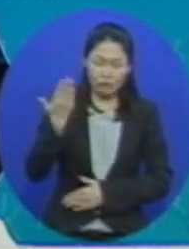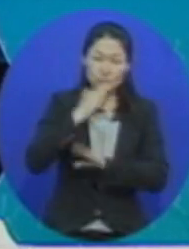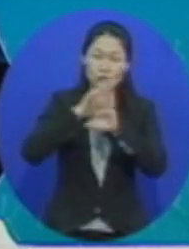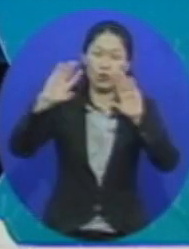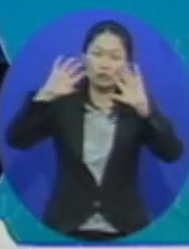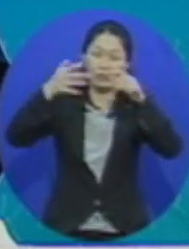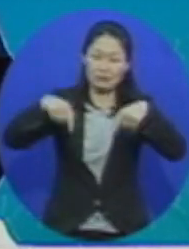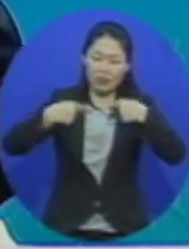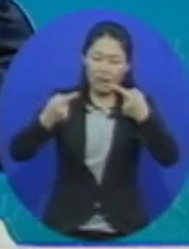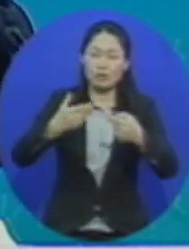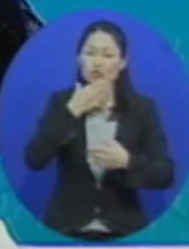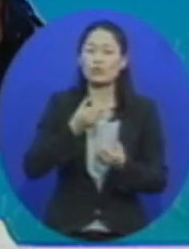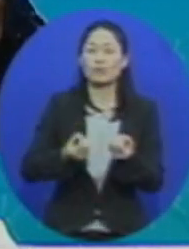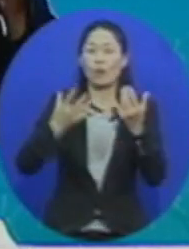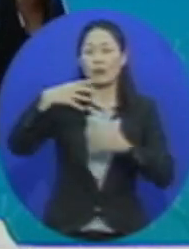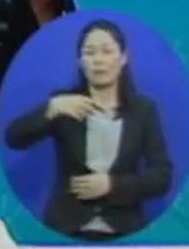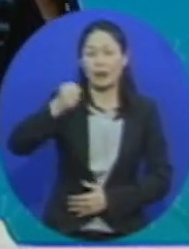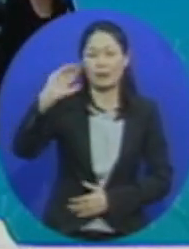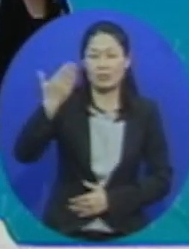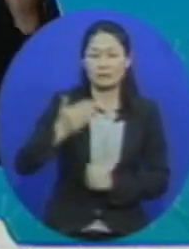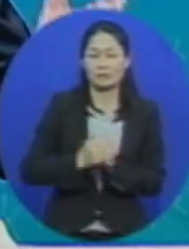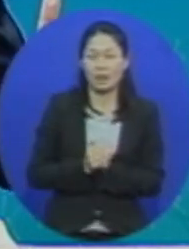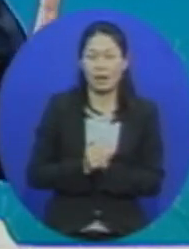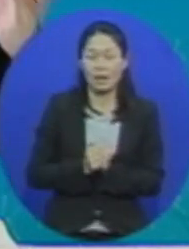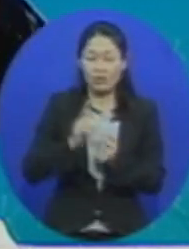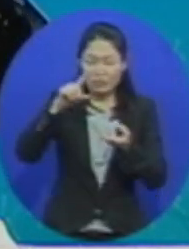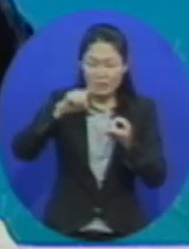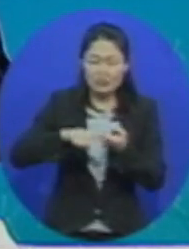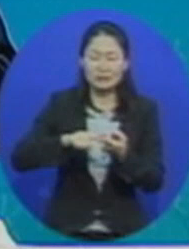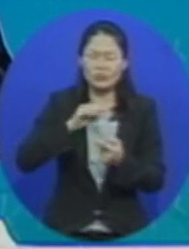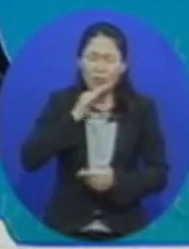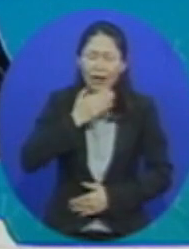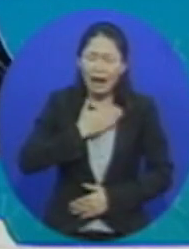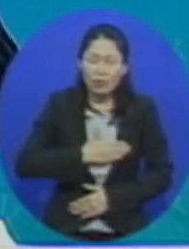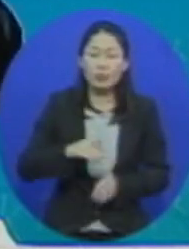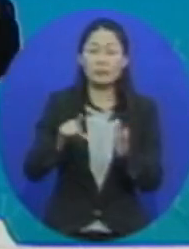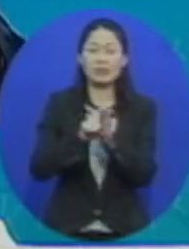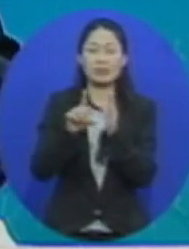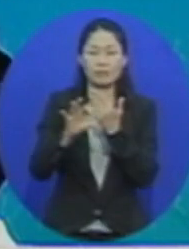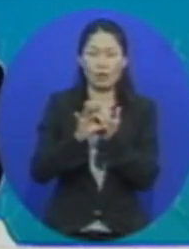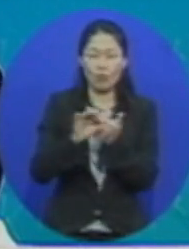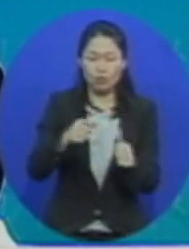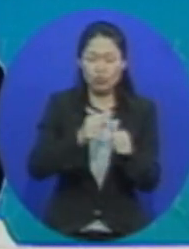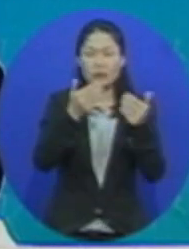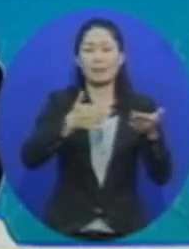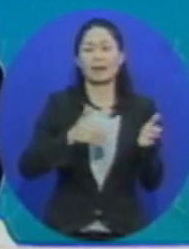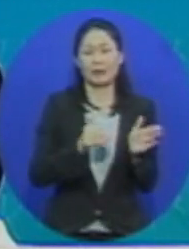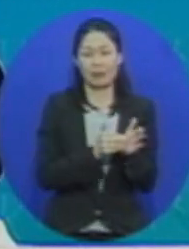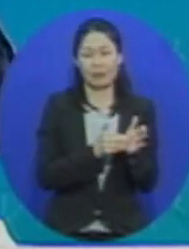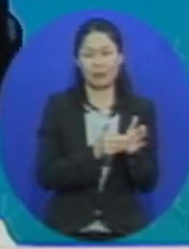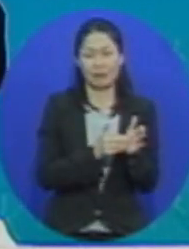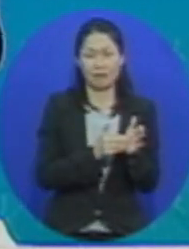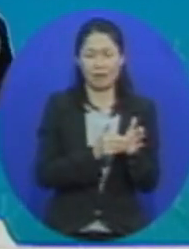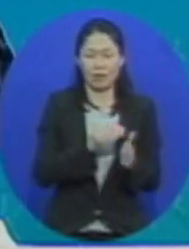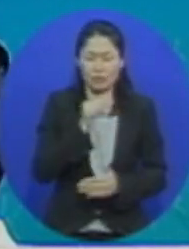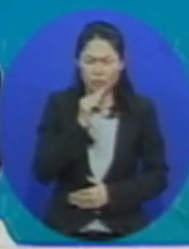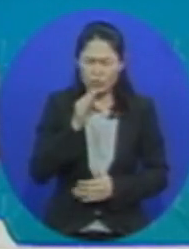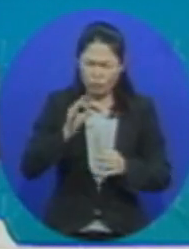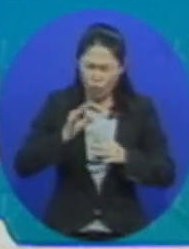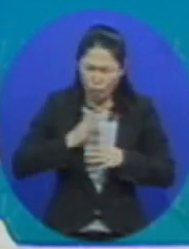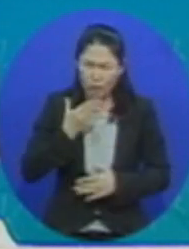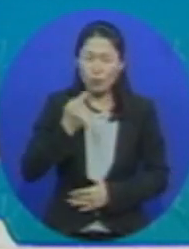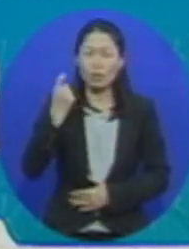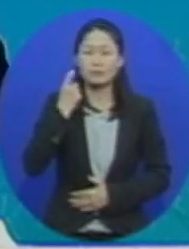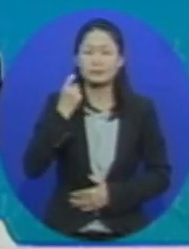받았어요 여러분이 이것을 정말 알고 믿으면 구원을 받아요 그건 정말 놀라운